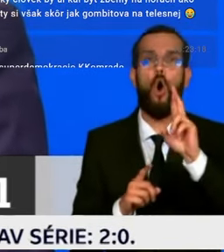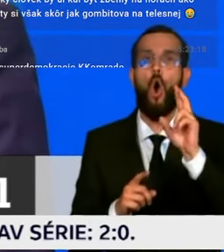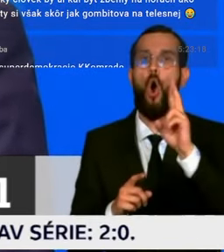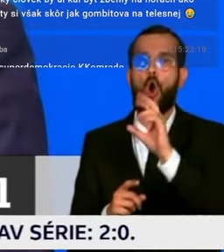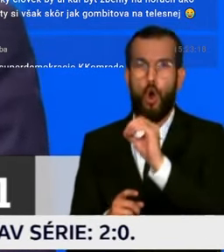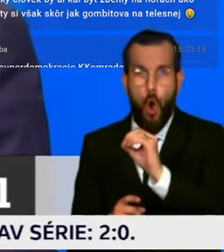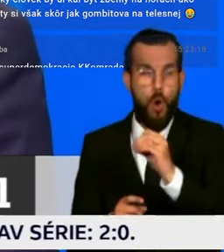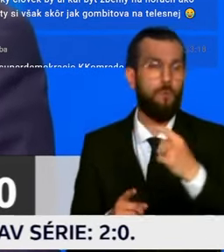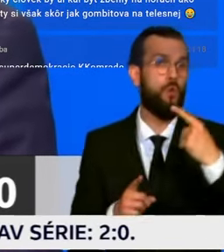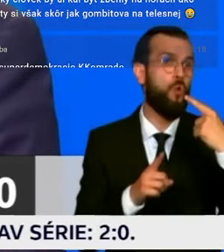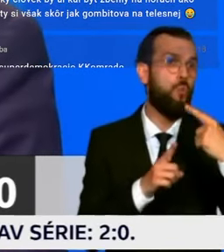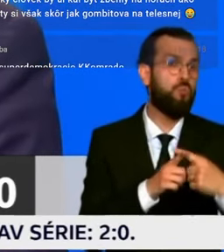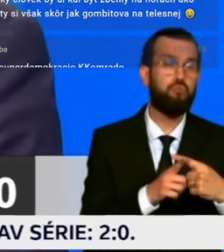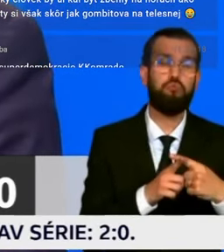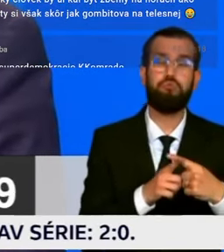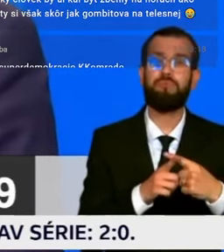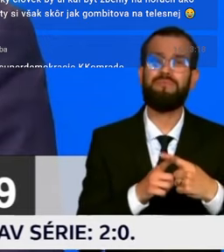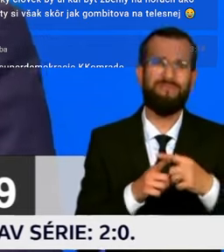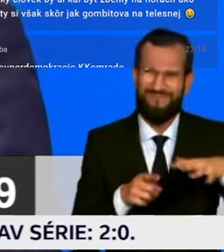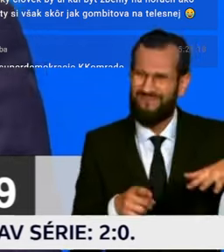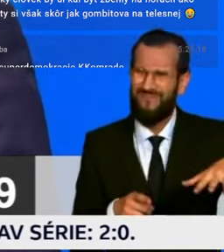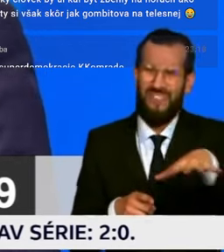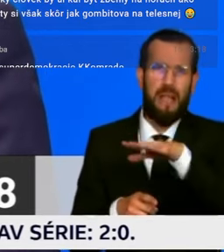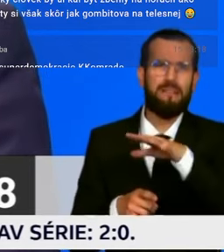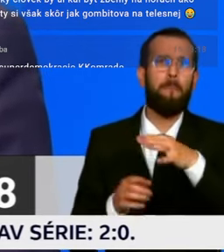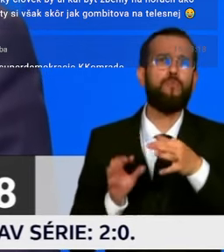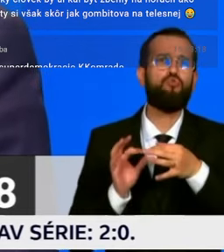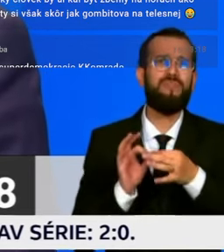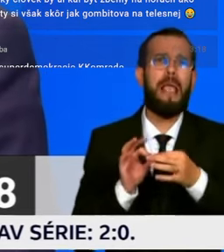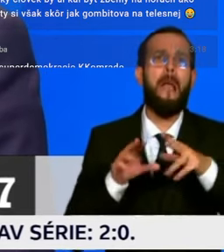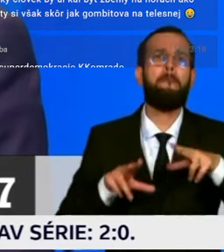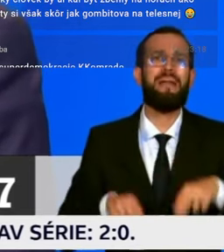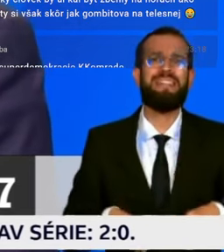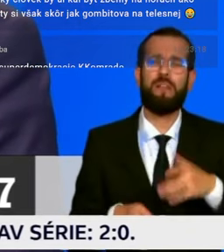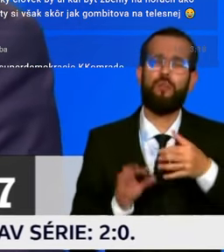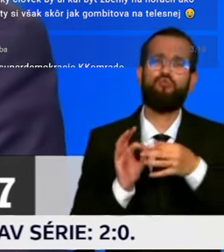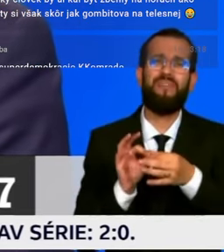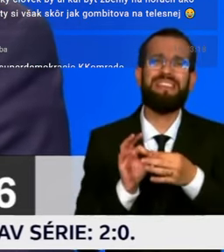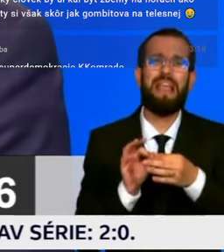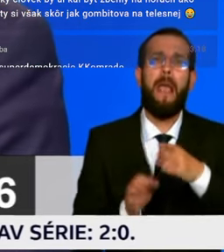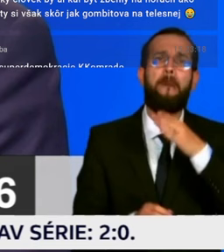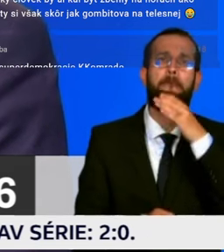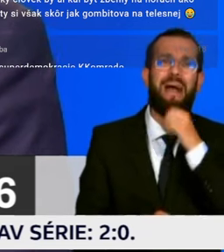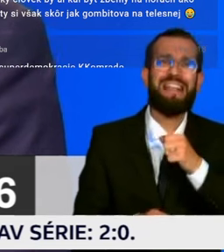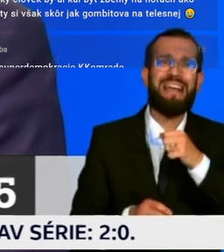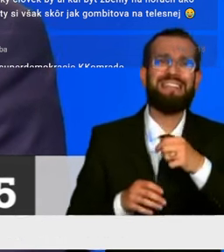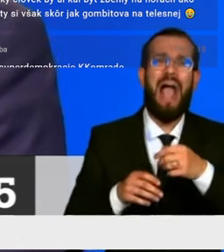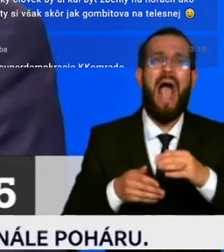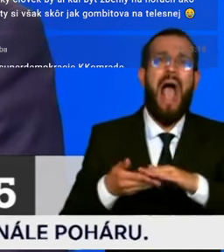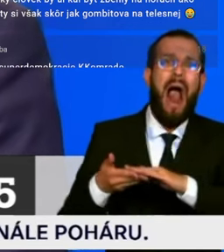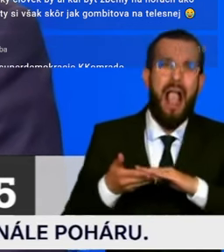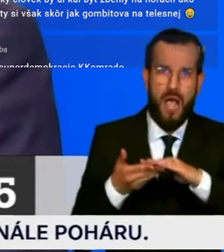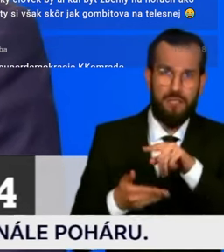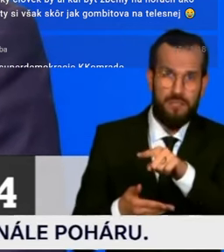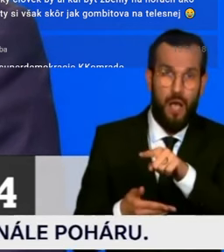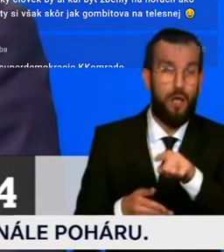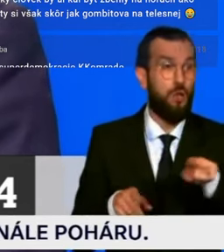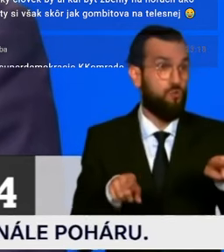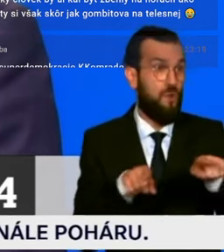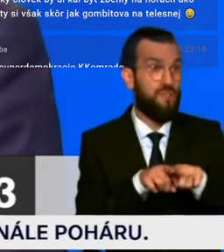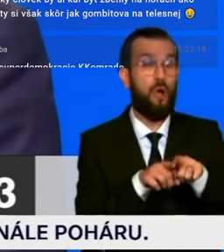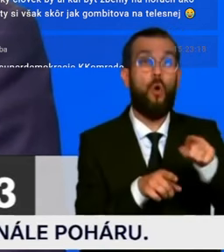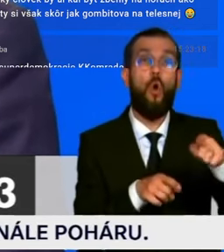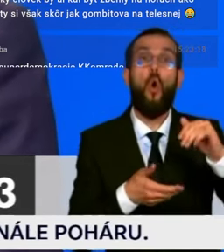rozhodnutím veľkej väčšiny celého predsedníctva maďarskej aliancie Ďakujem za vyjadrenie klubu 500